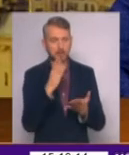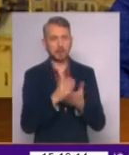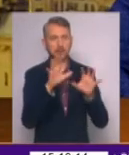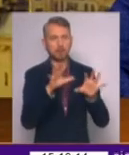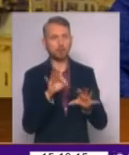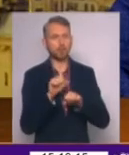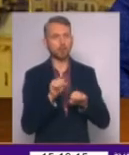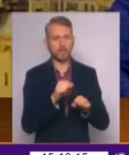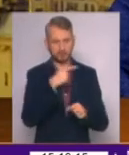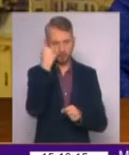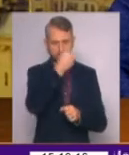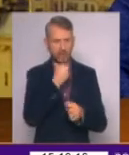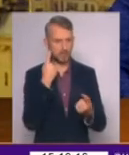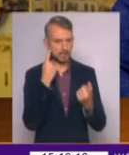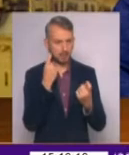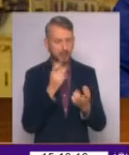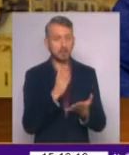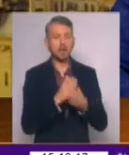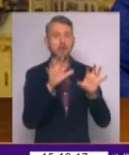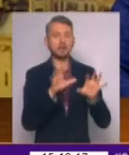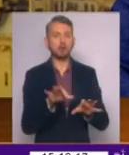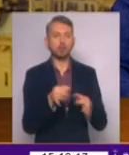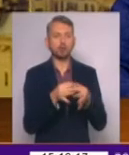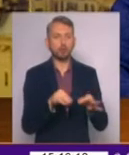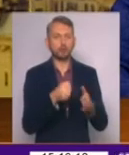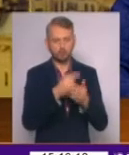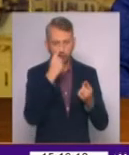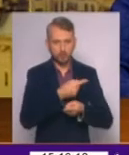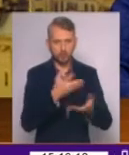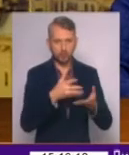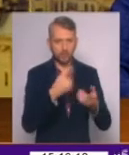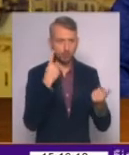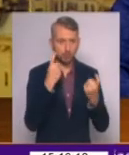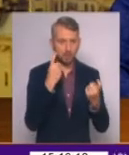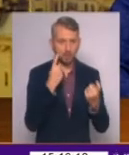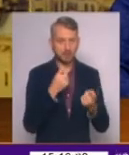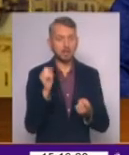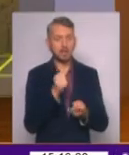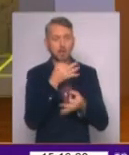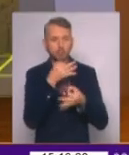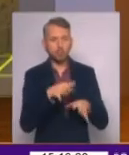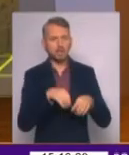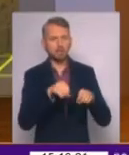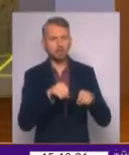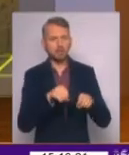захист персональних даних. Є закон про доступ до публічної інформації. Угу. І будь-які постанови,